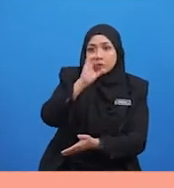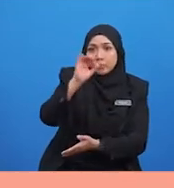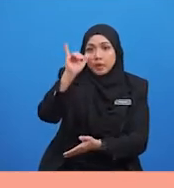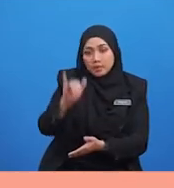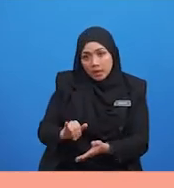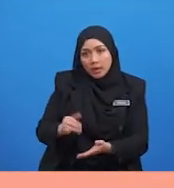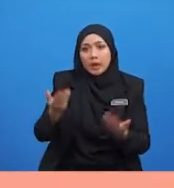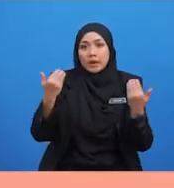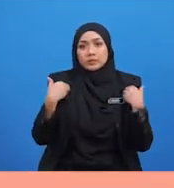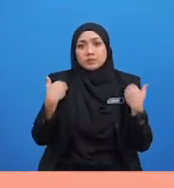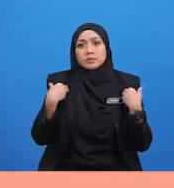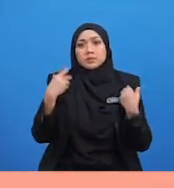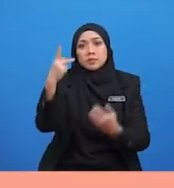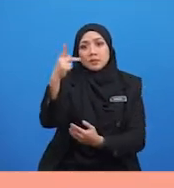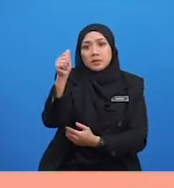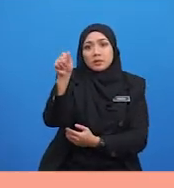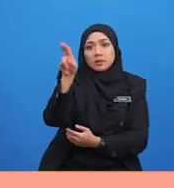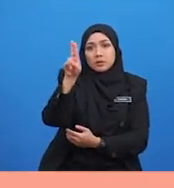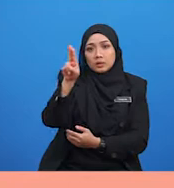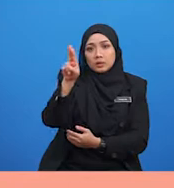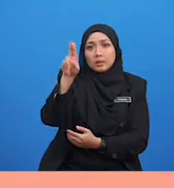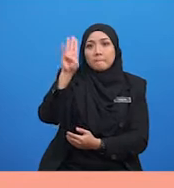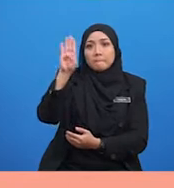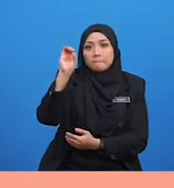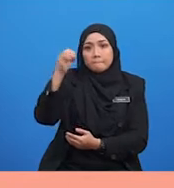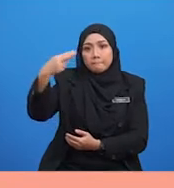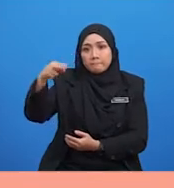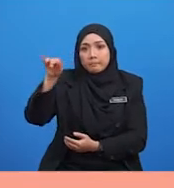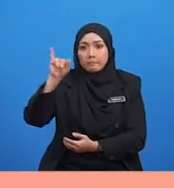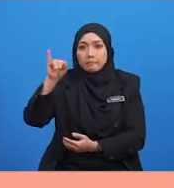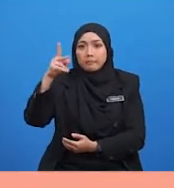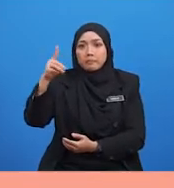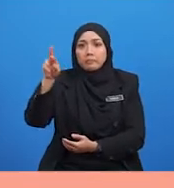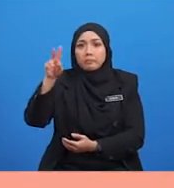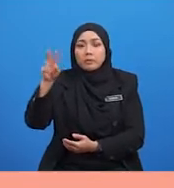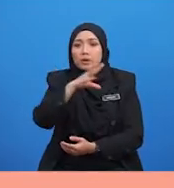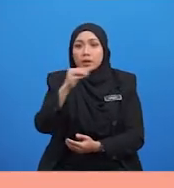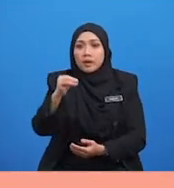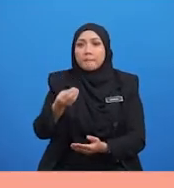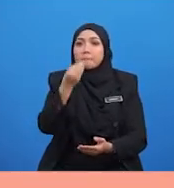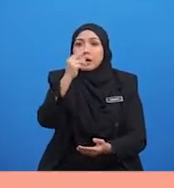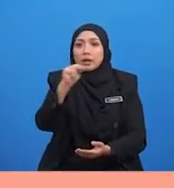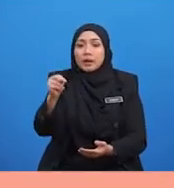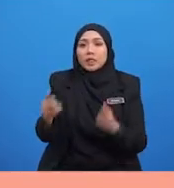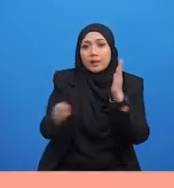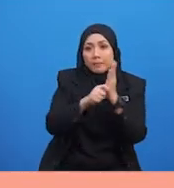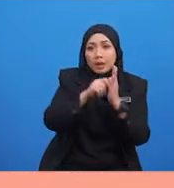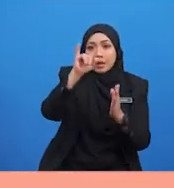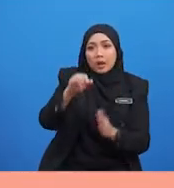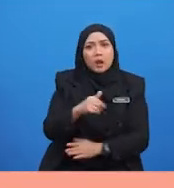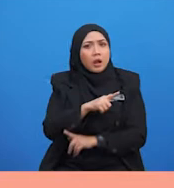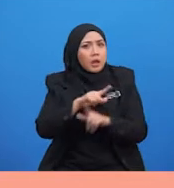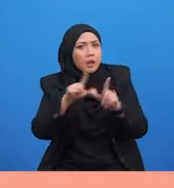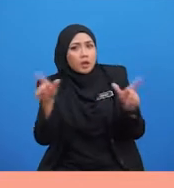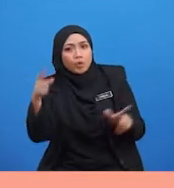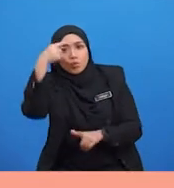itu ialah minuman yang mengandungi karbohidrat dan makanan tambahan yang lain